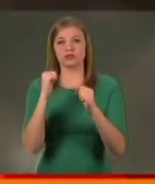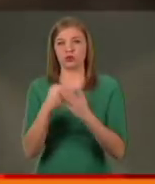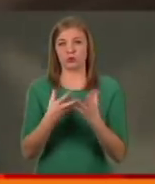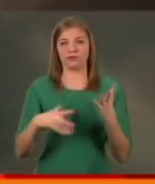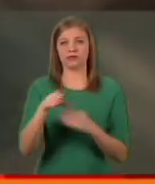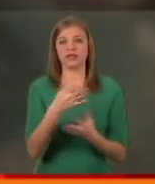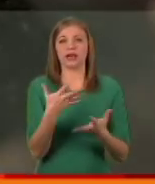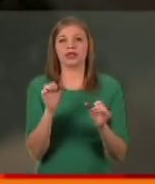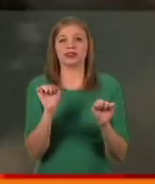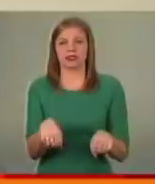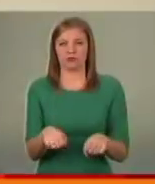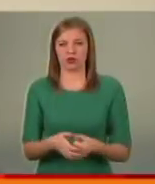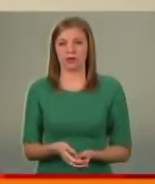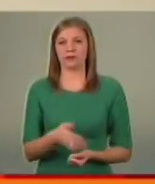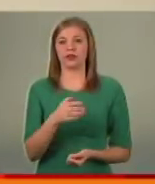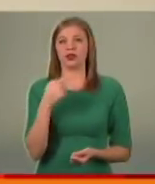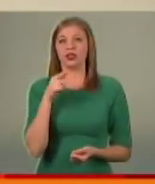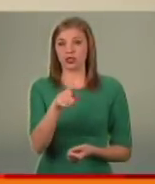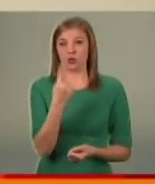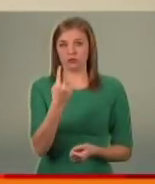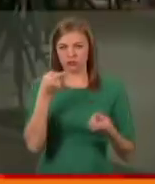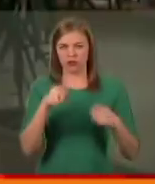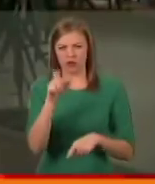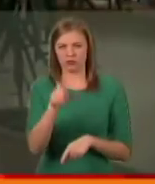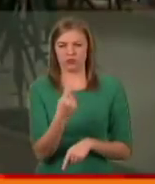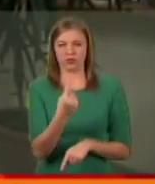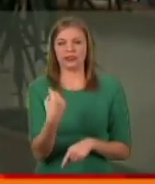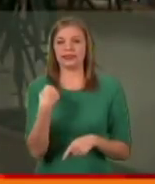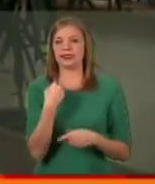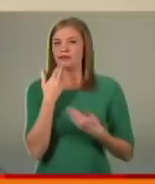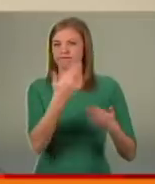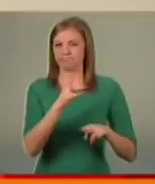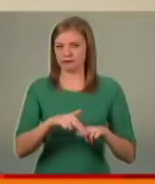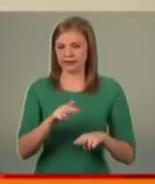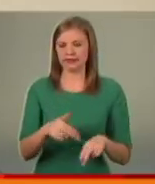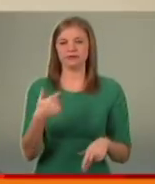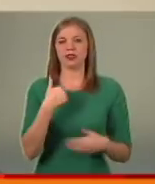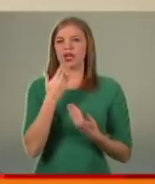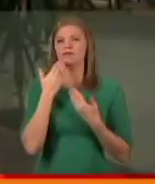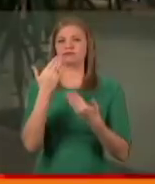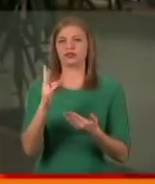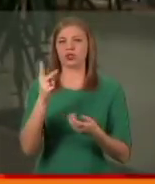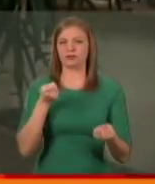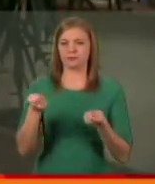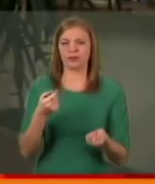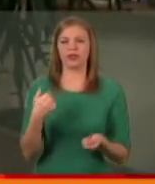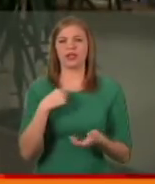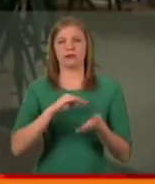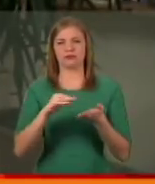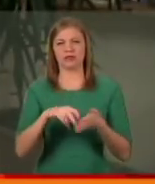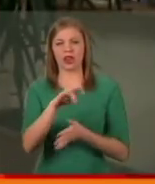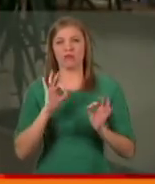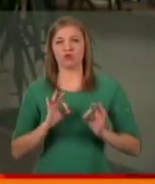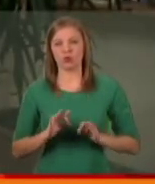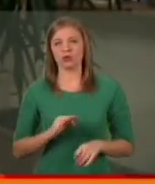двері, які тільки могла. Ти один. Ти реально один. Я обращалась в міліцію. Я обращалась к омбудсмену. Я писала в прокуратуру.